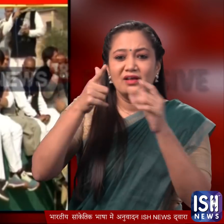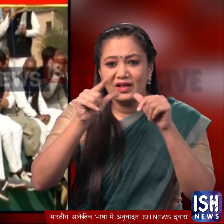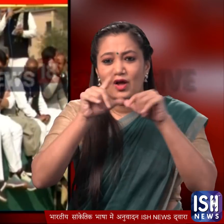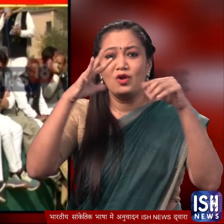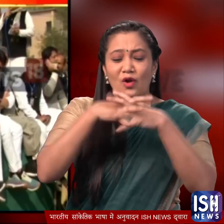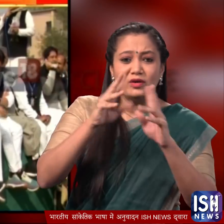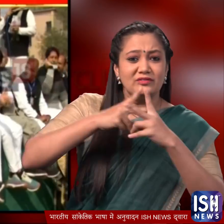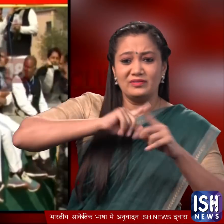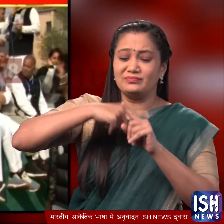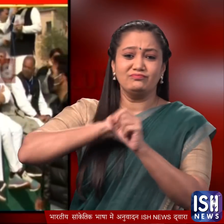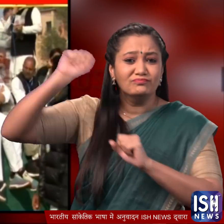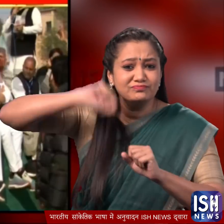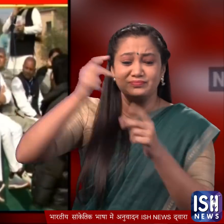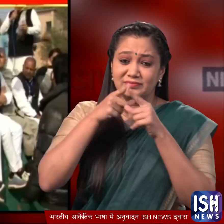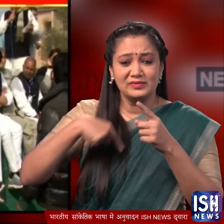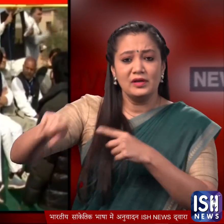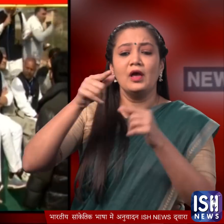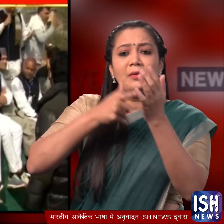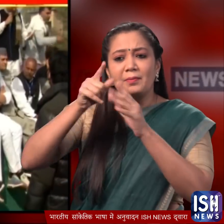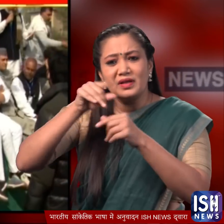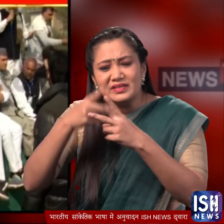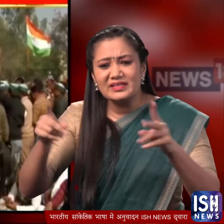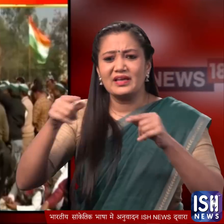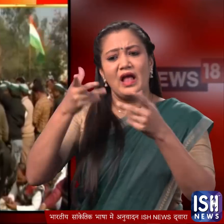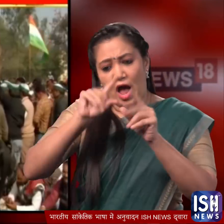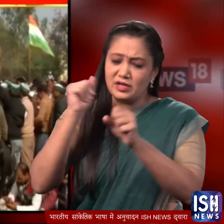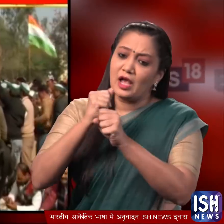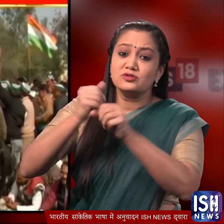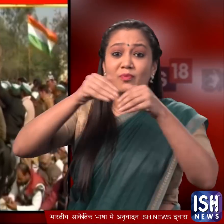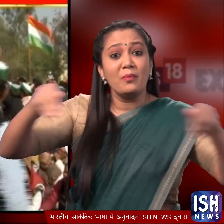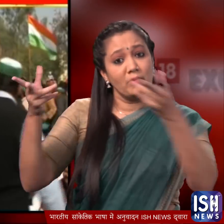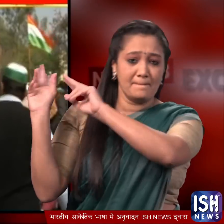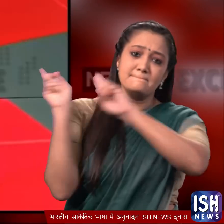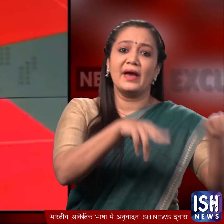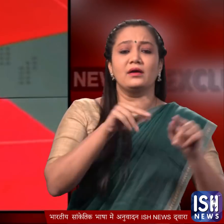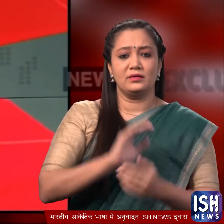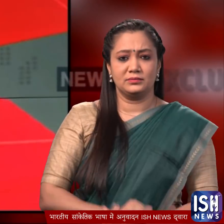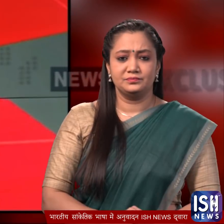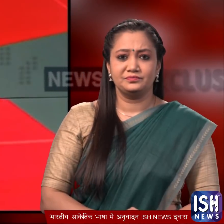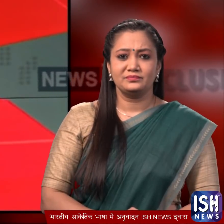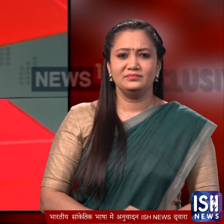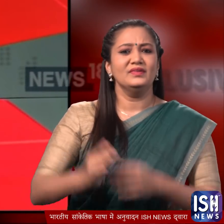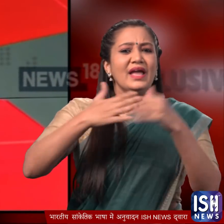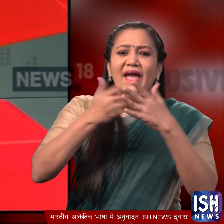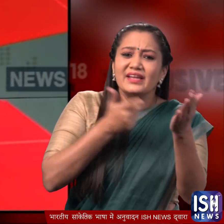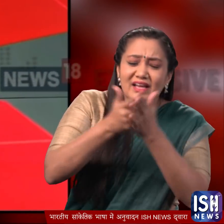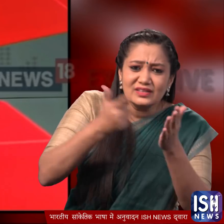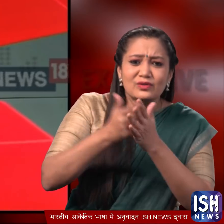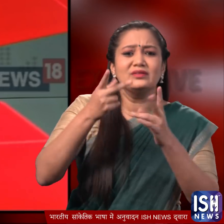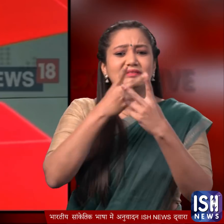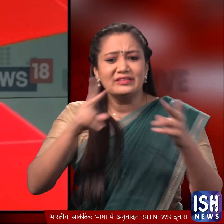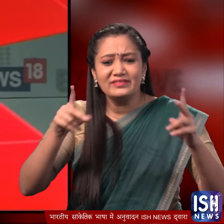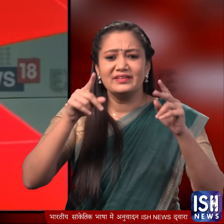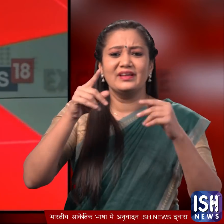सुधार कानूनों का विरोध करते हुए महापंचायत में आए किसानों ने फिर से गाजीपुर बॉर्डर जाने का ऐलान कर दिया। सौभाग्य की बात है कि किसी भी आंदोलन में